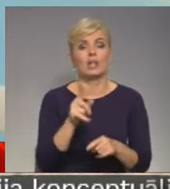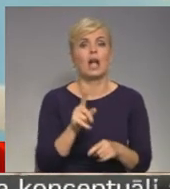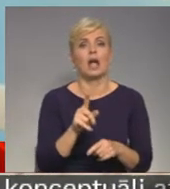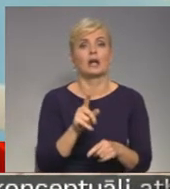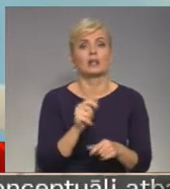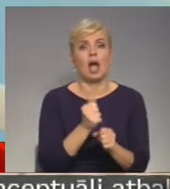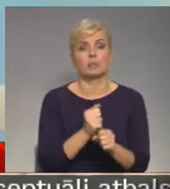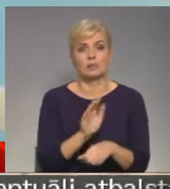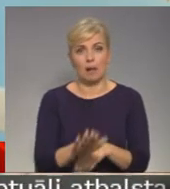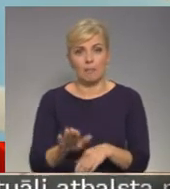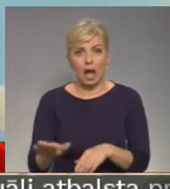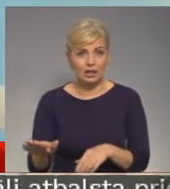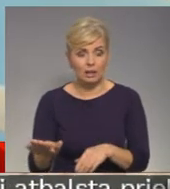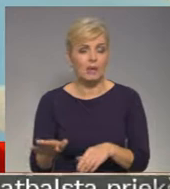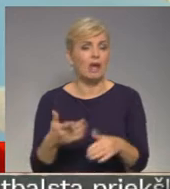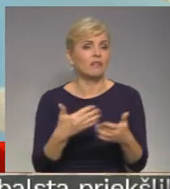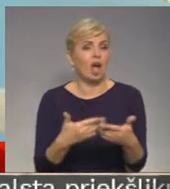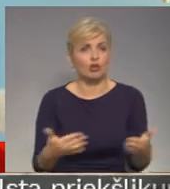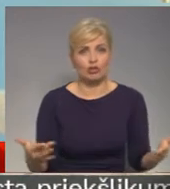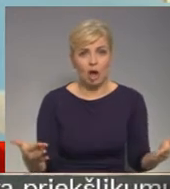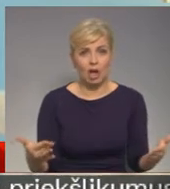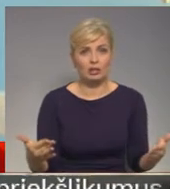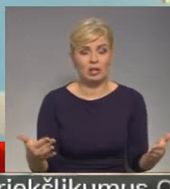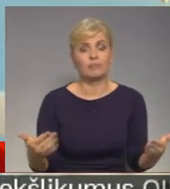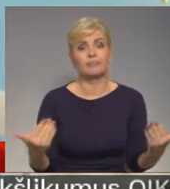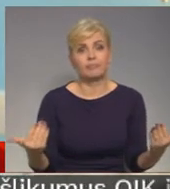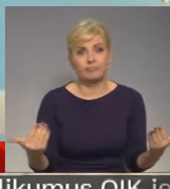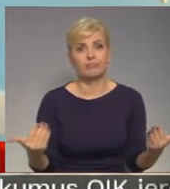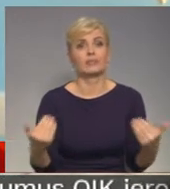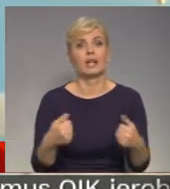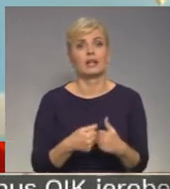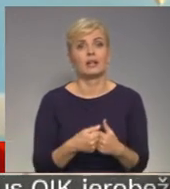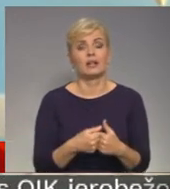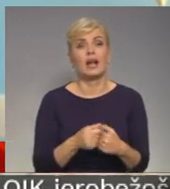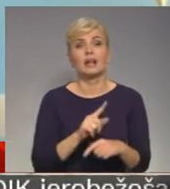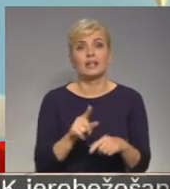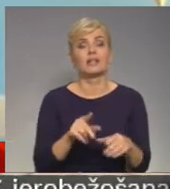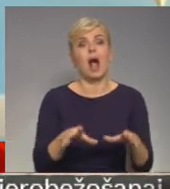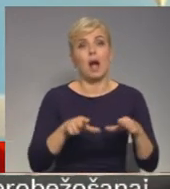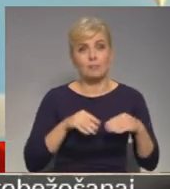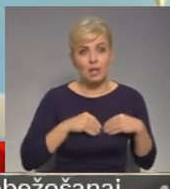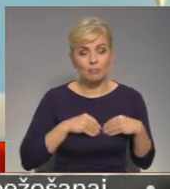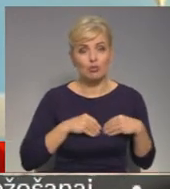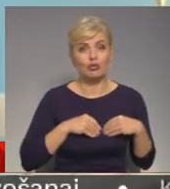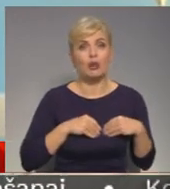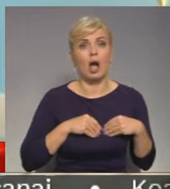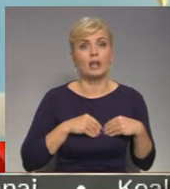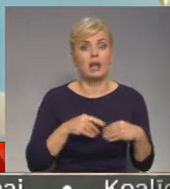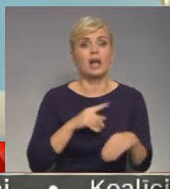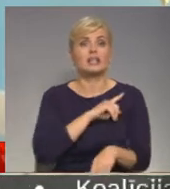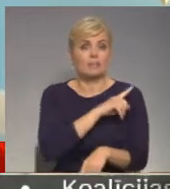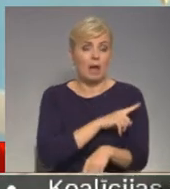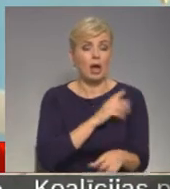bērniem. Bērni ir dažādi, bet tas, ja ir tā apņemšanās un